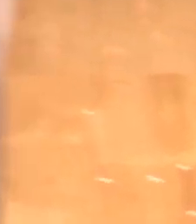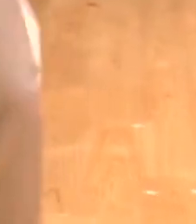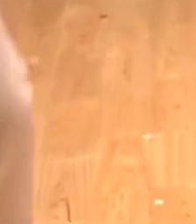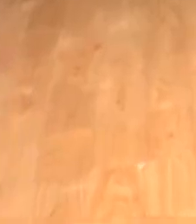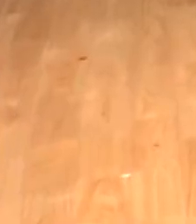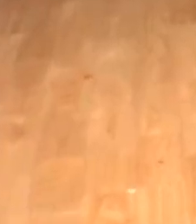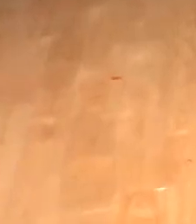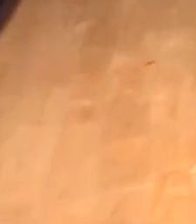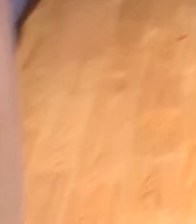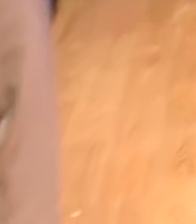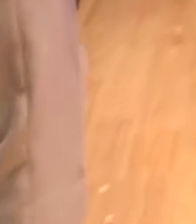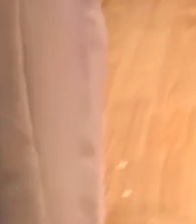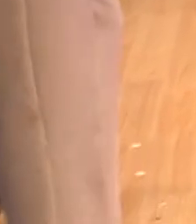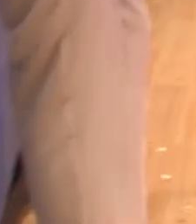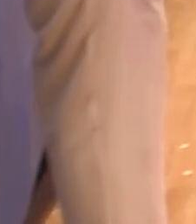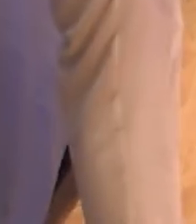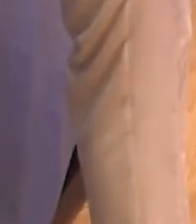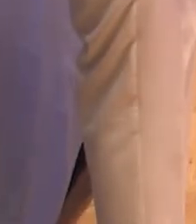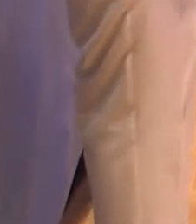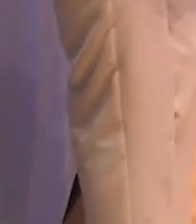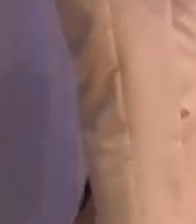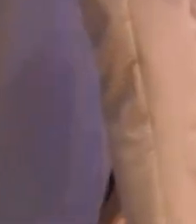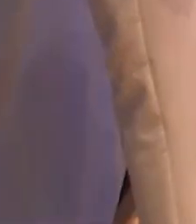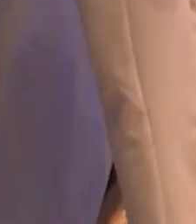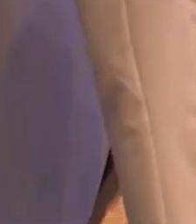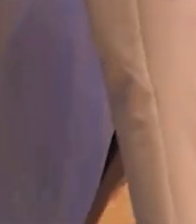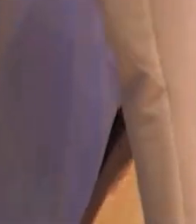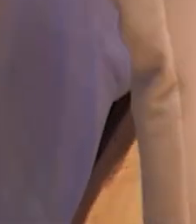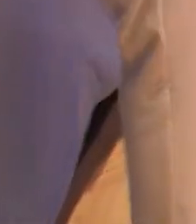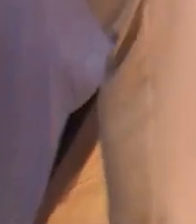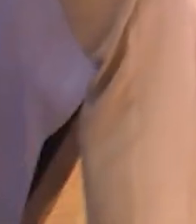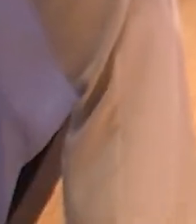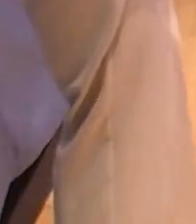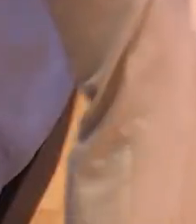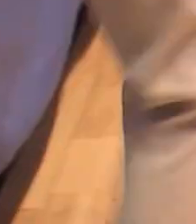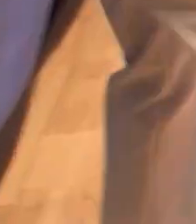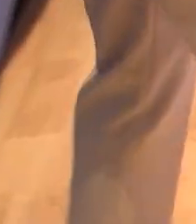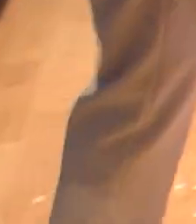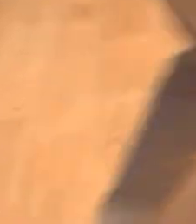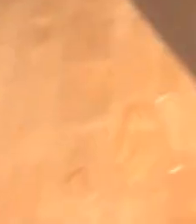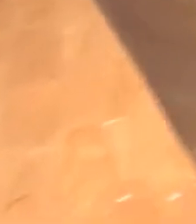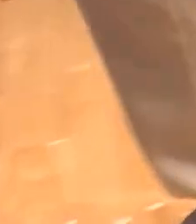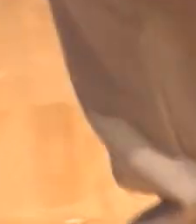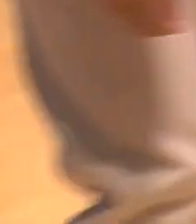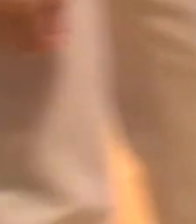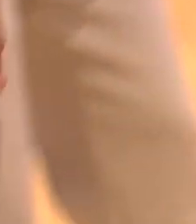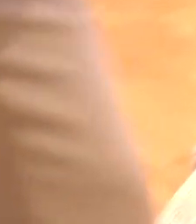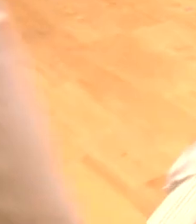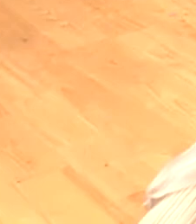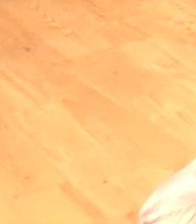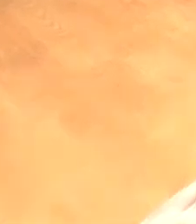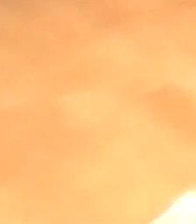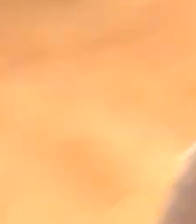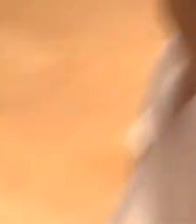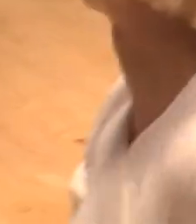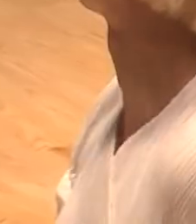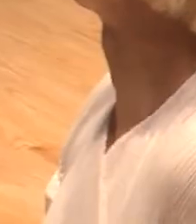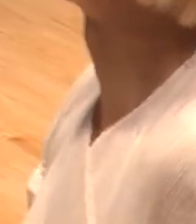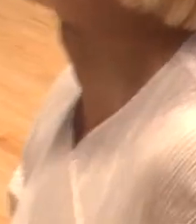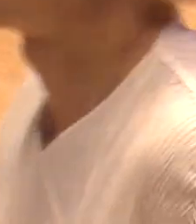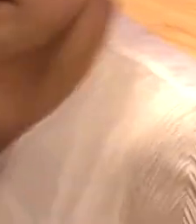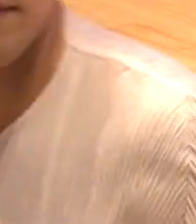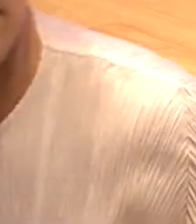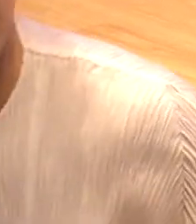ん僕で終わりたてホヤホヤの松者は金さんから可能性が5.2くる奴だったといいます